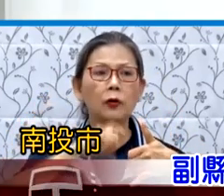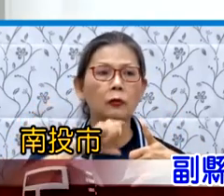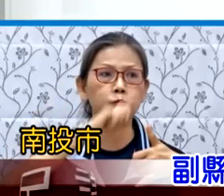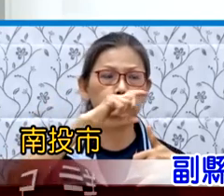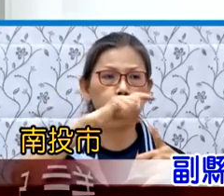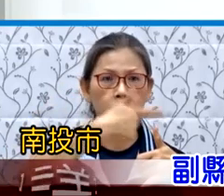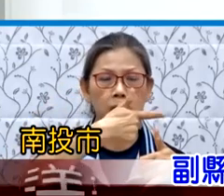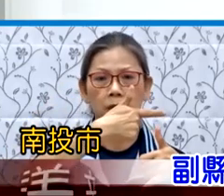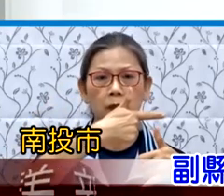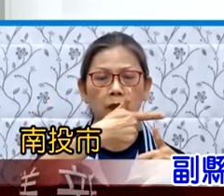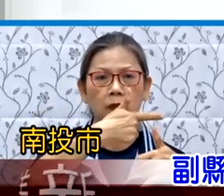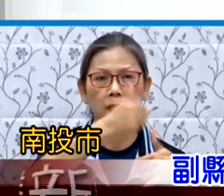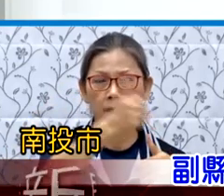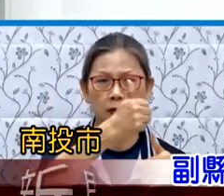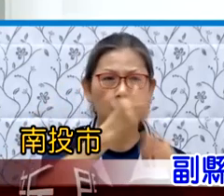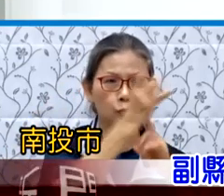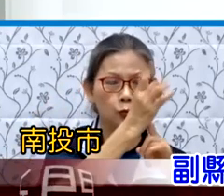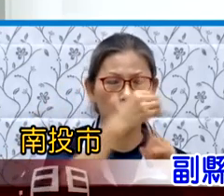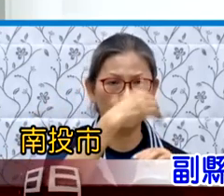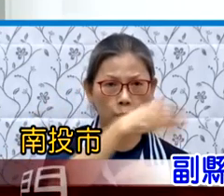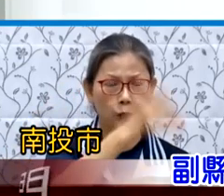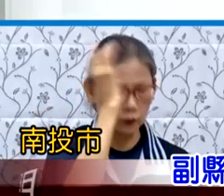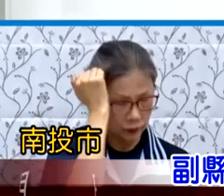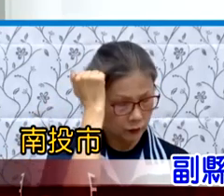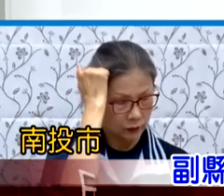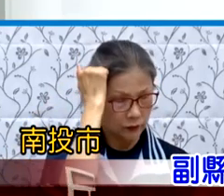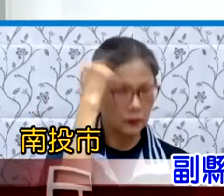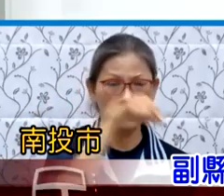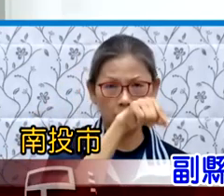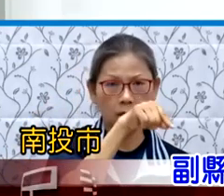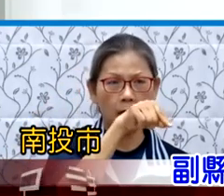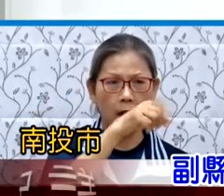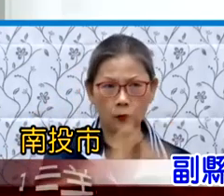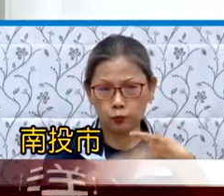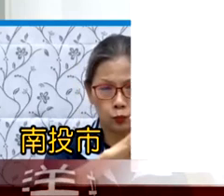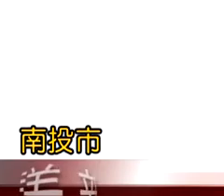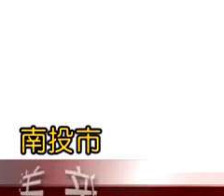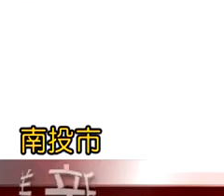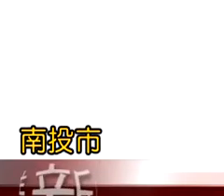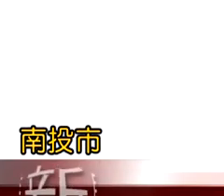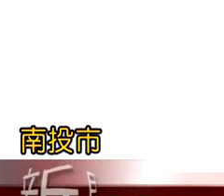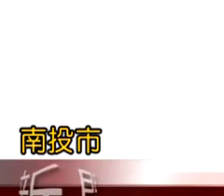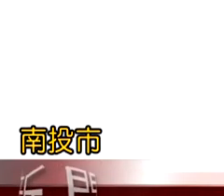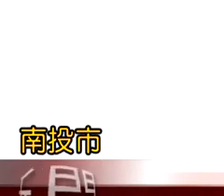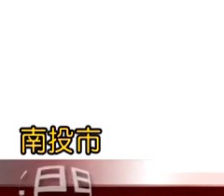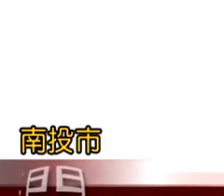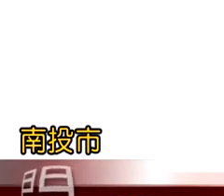66岁的芝山镇一位男性哈，因为确诊是在彰化